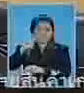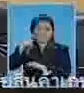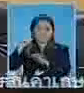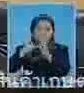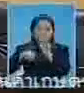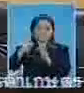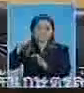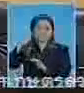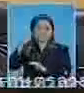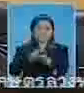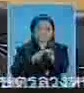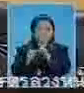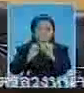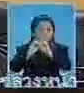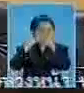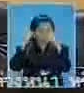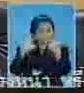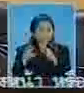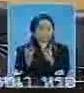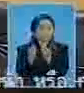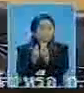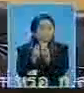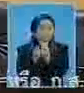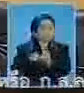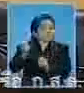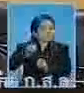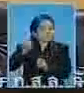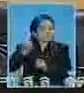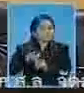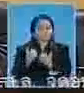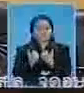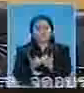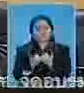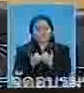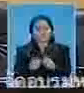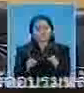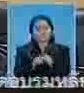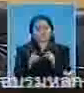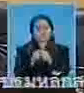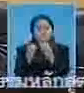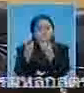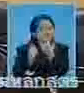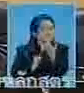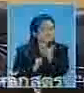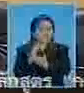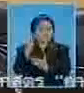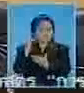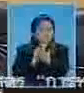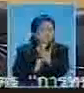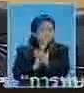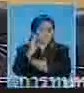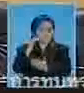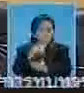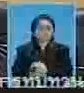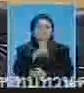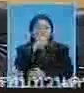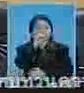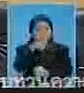าอันดับแรกเนี่ยตัวเลขที่ท่านเองก็ยังใช้อยู่ในวันนี้เนี่ยเป็นตัวเลขที่ไม่ถูกต้องท่านอ้